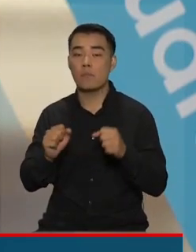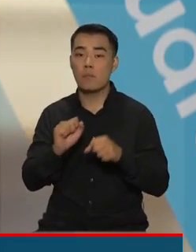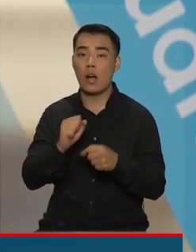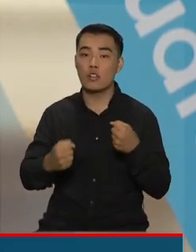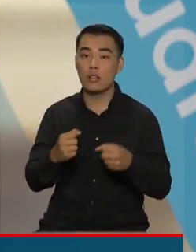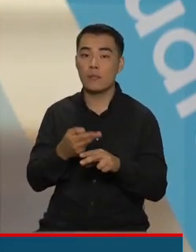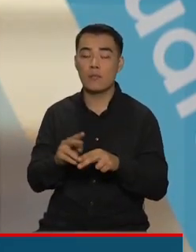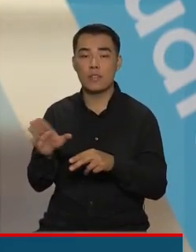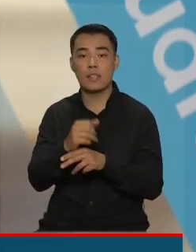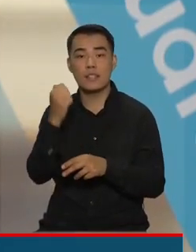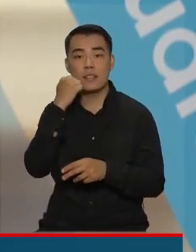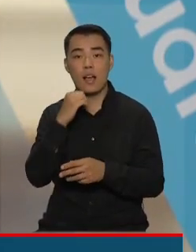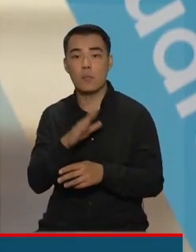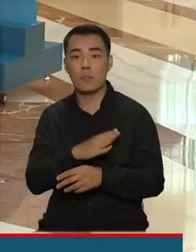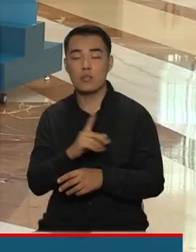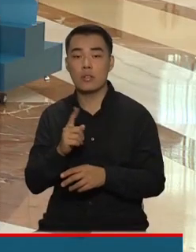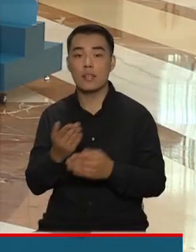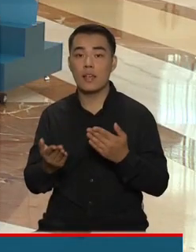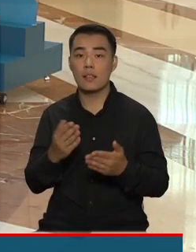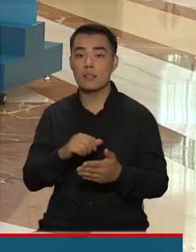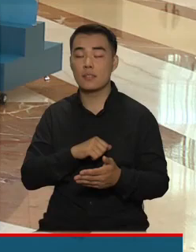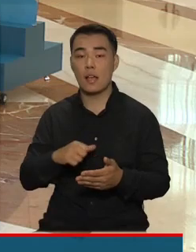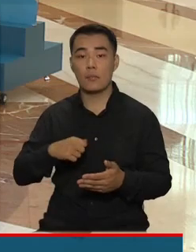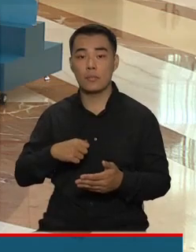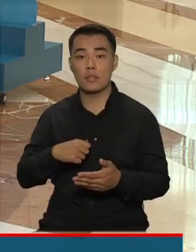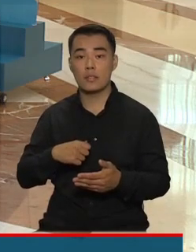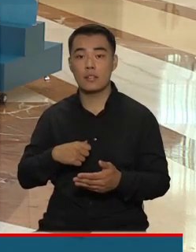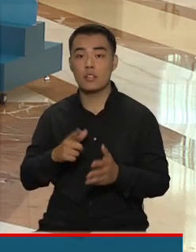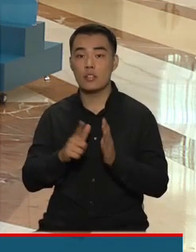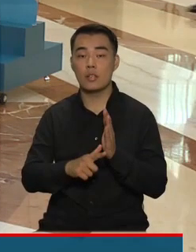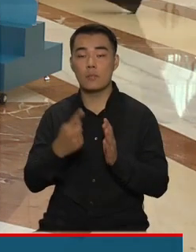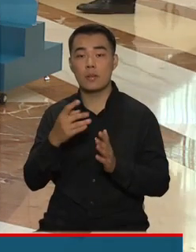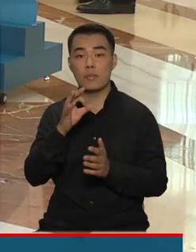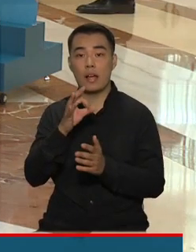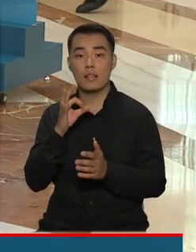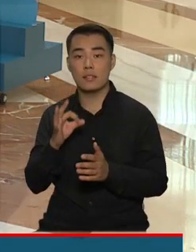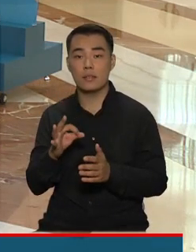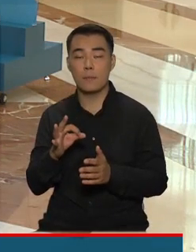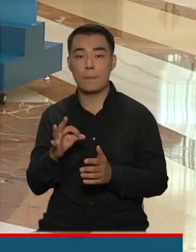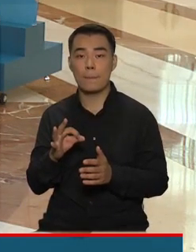көне ескіріп кеткен. Егер біз орман шаруашылығында 71%